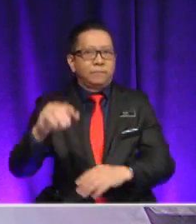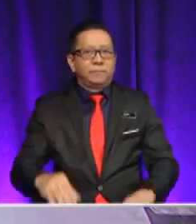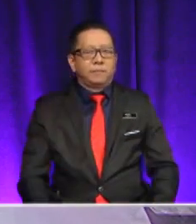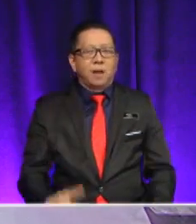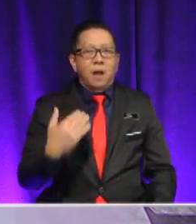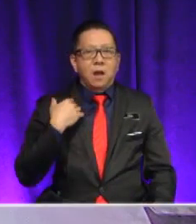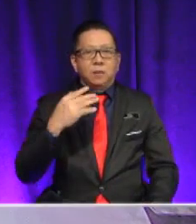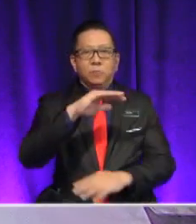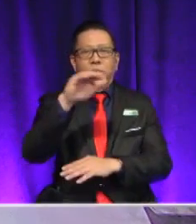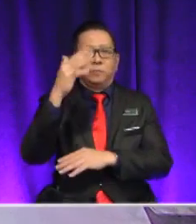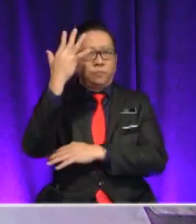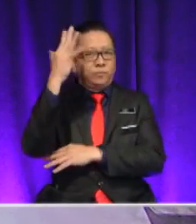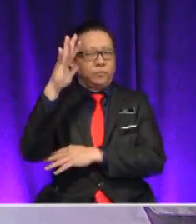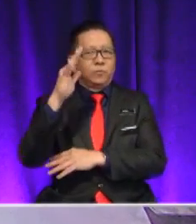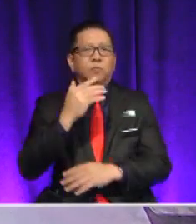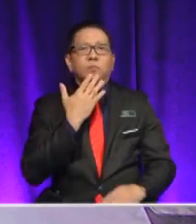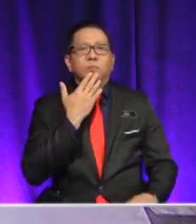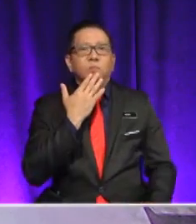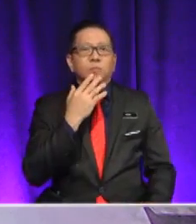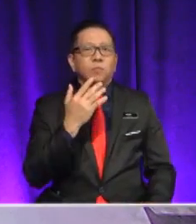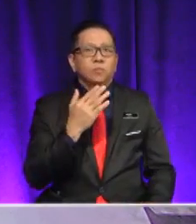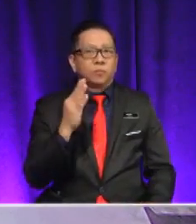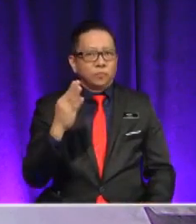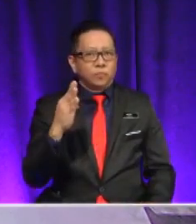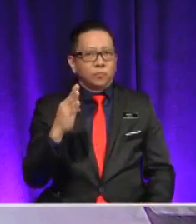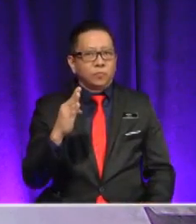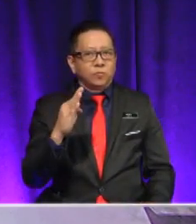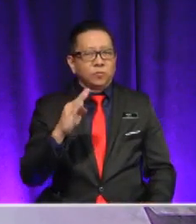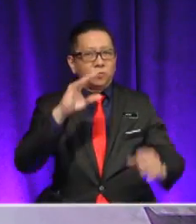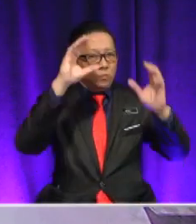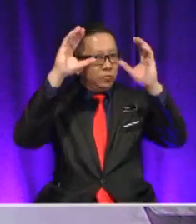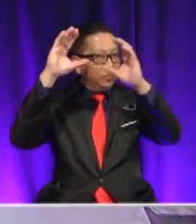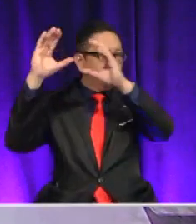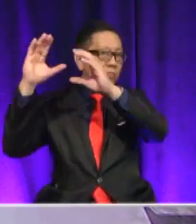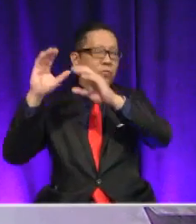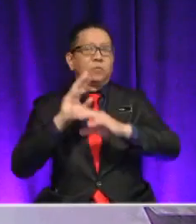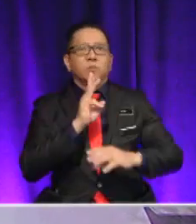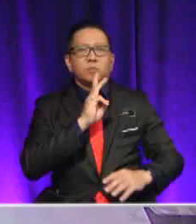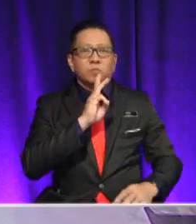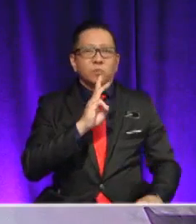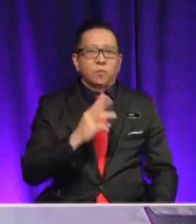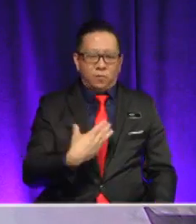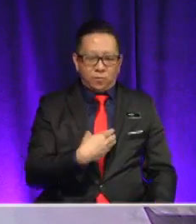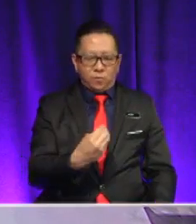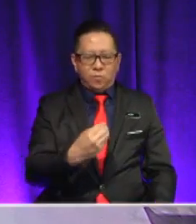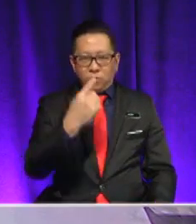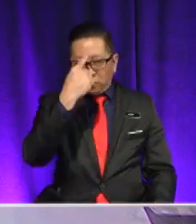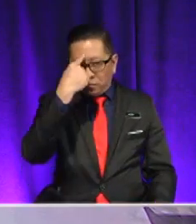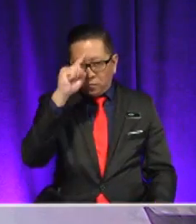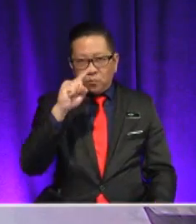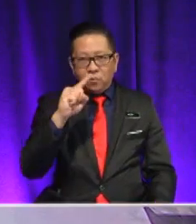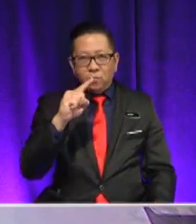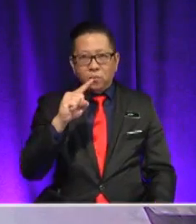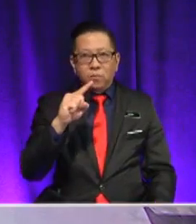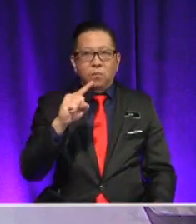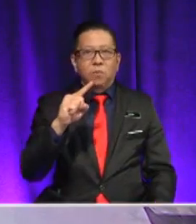untuk warna biru kita akan guna pada kesan awan dan air putih kita akan gunakan